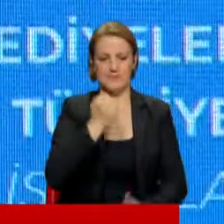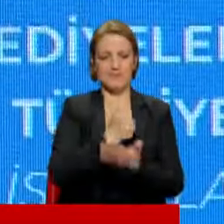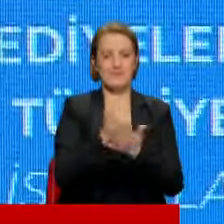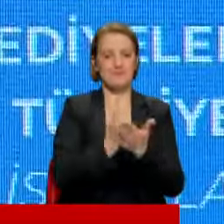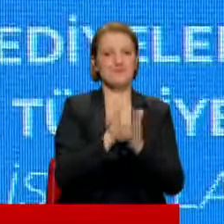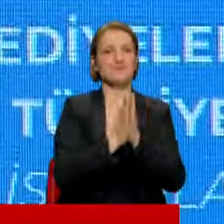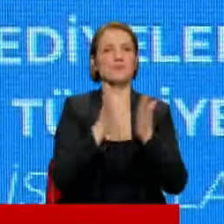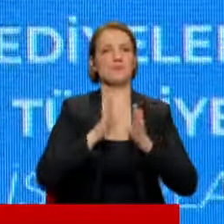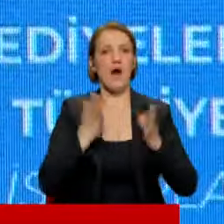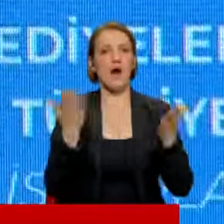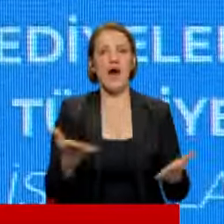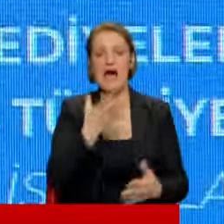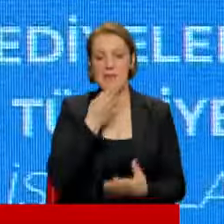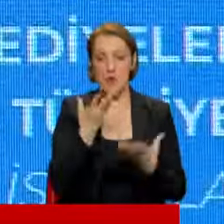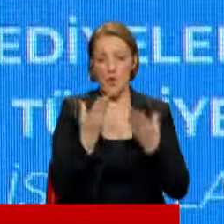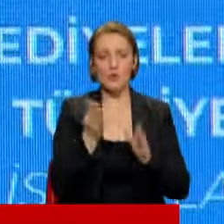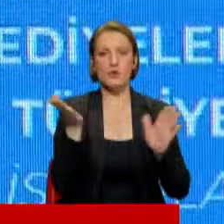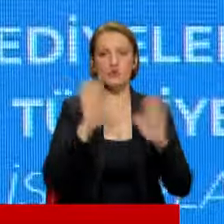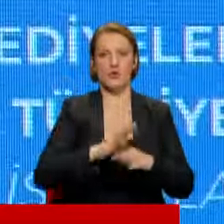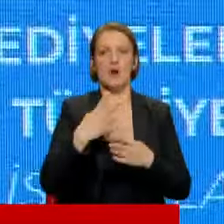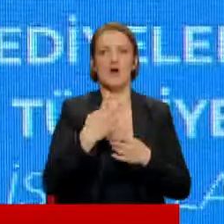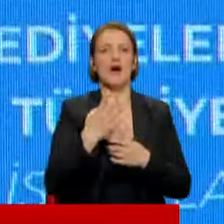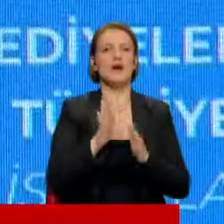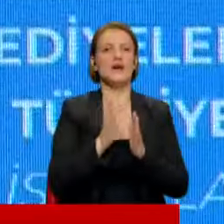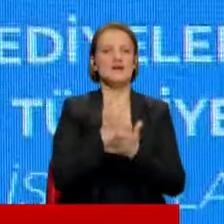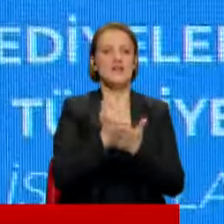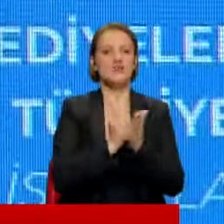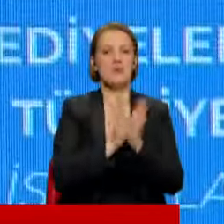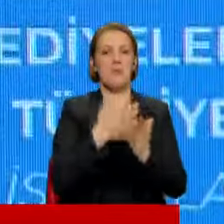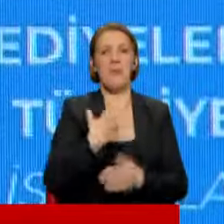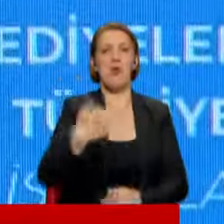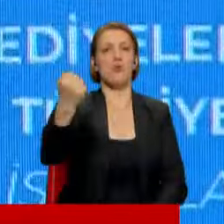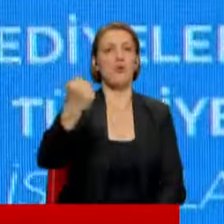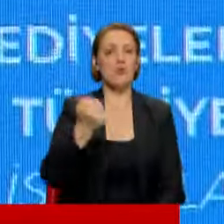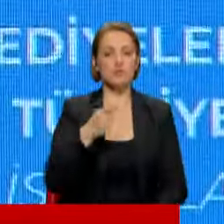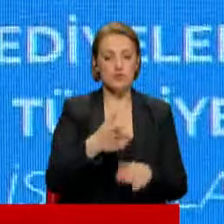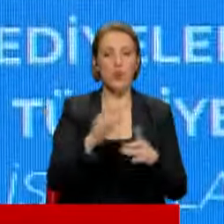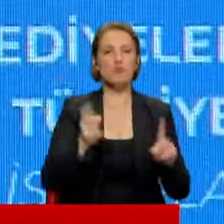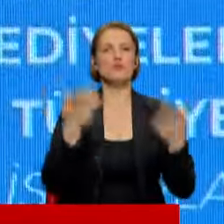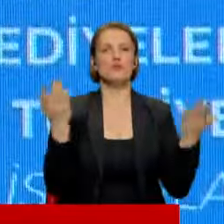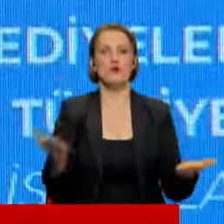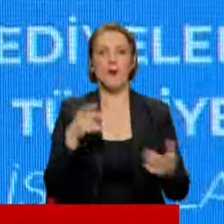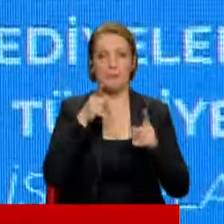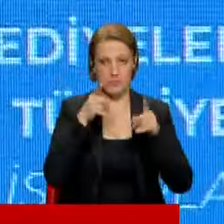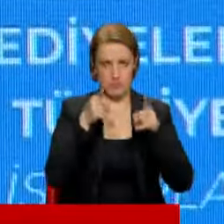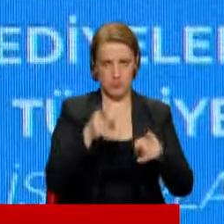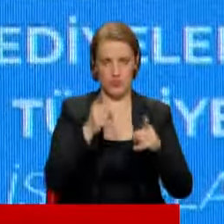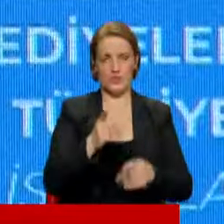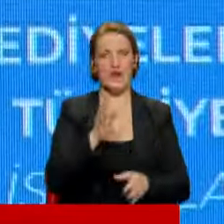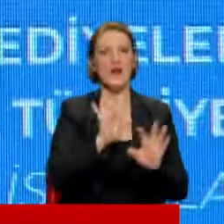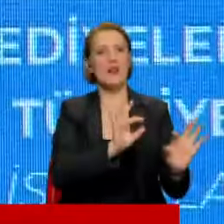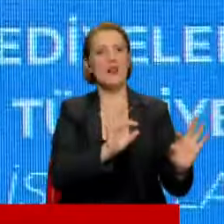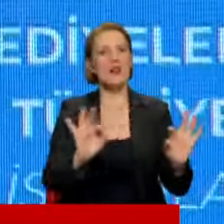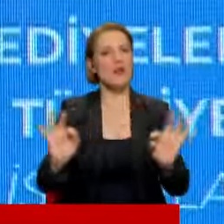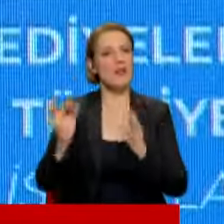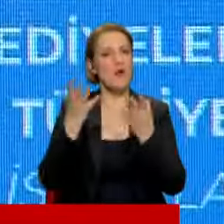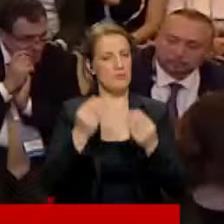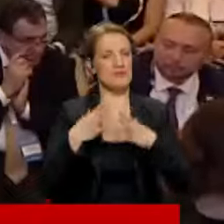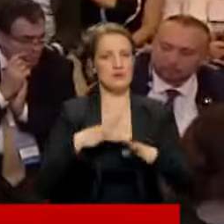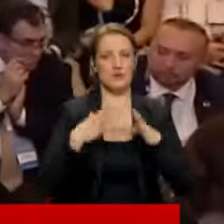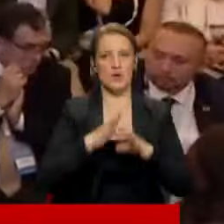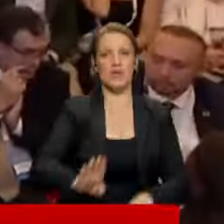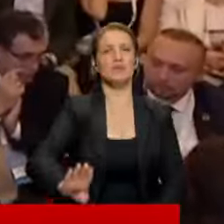pasaportum var Ancak Emekli olduktan sonra doğrudan hemen elimizden alınıyor bunu da doğru bulmuyoruz bunun da Daimi olarak devam etmesini